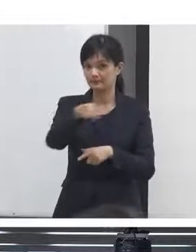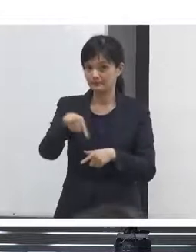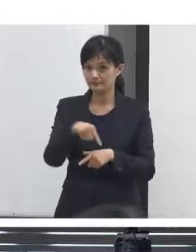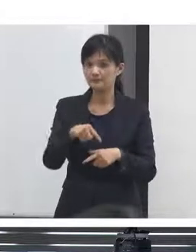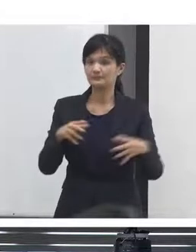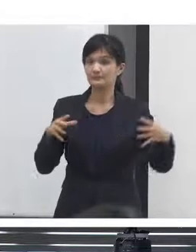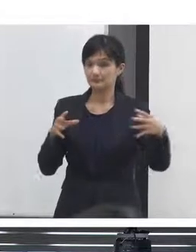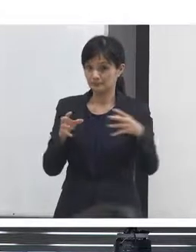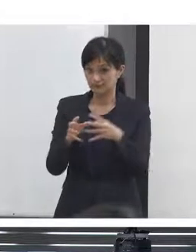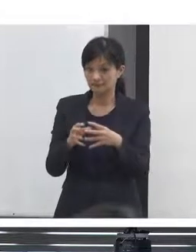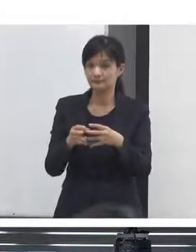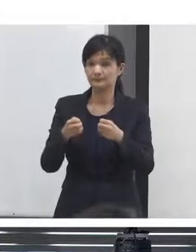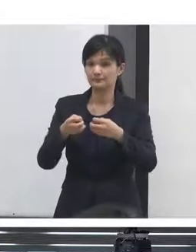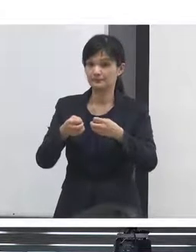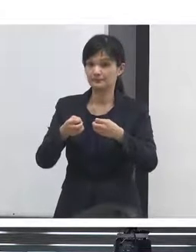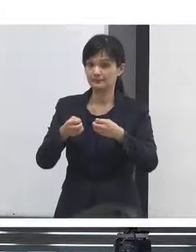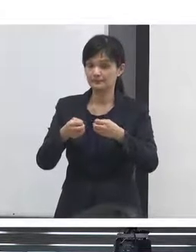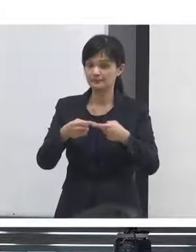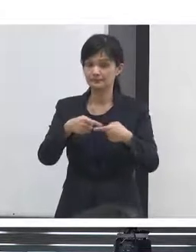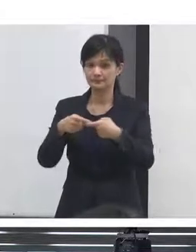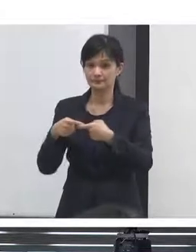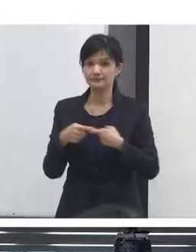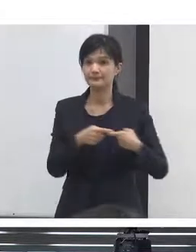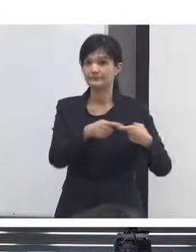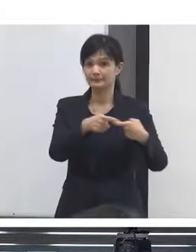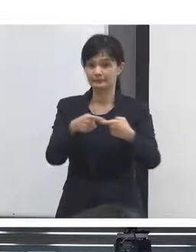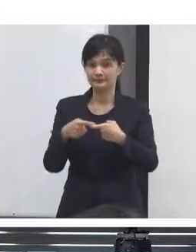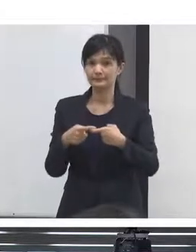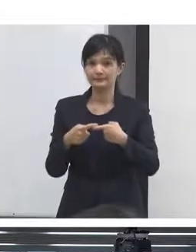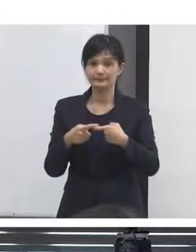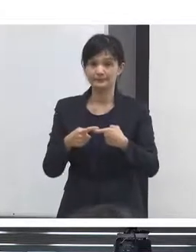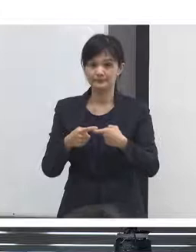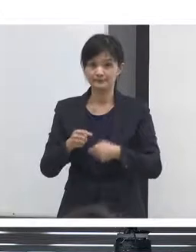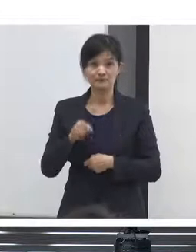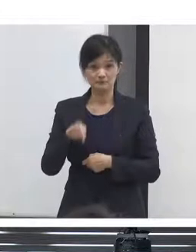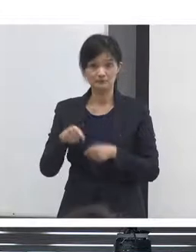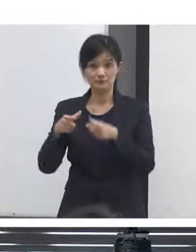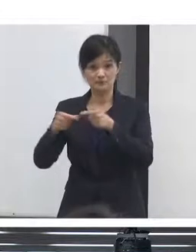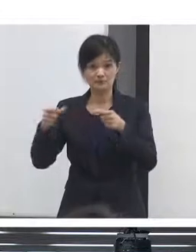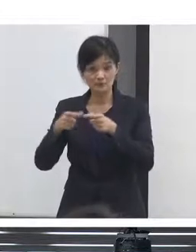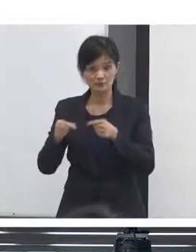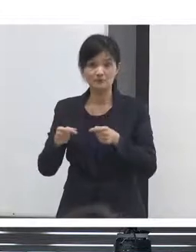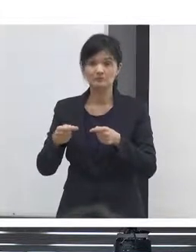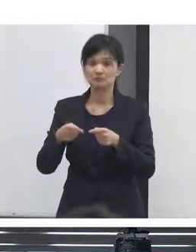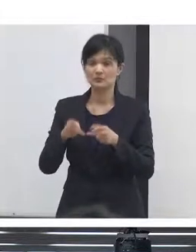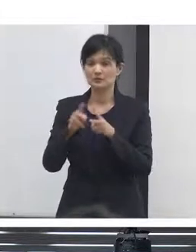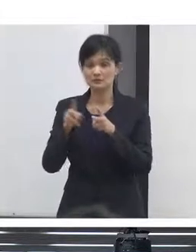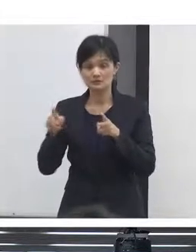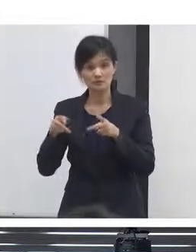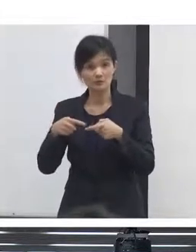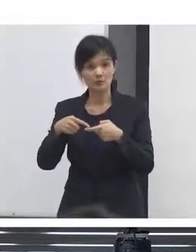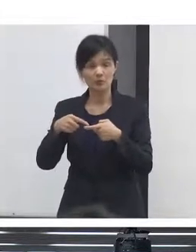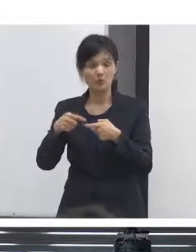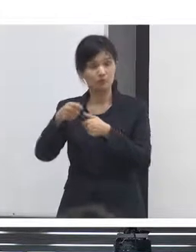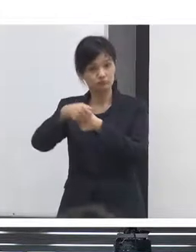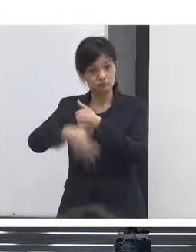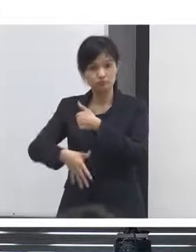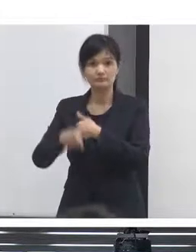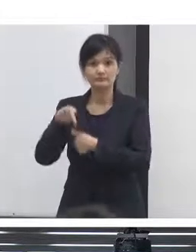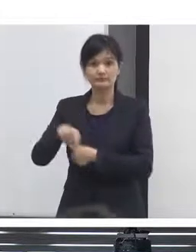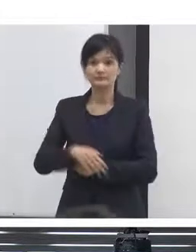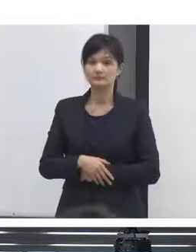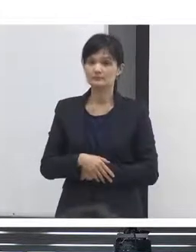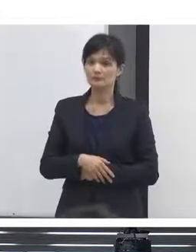较好的这个连的串接的部分。好，那这是日本的共同与会基盘的结构了。那为什么要谈到